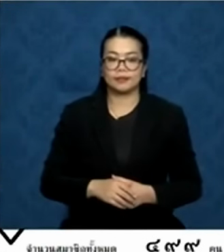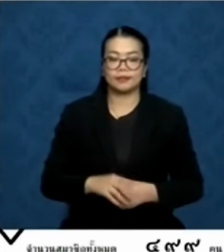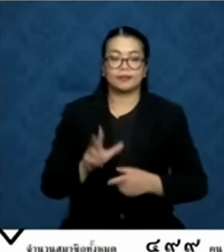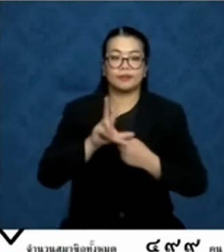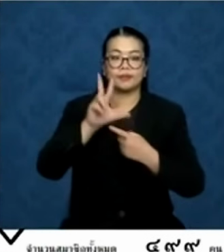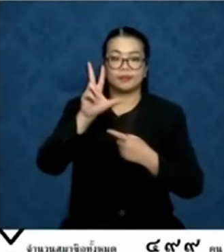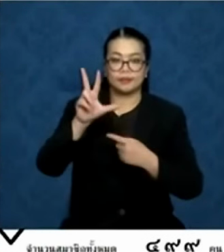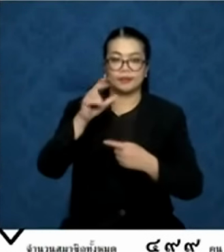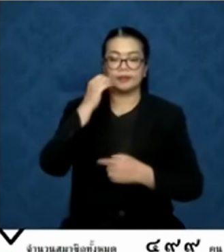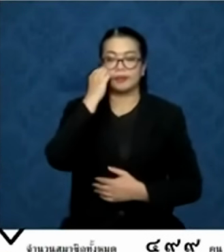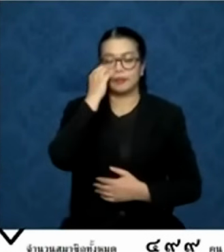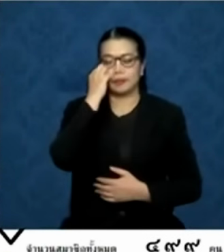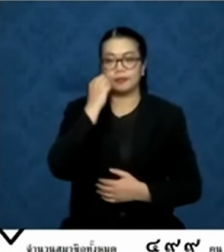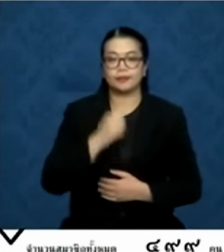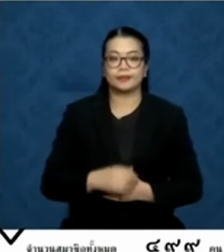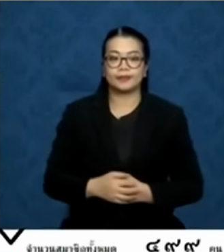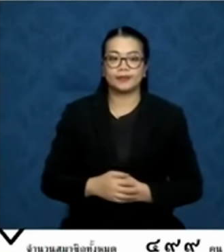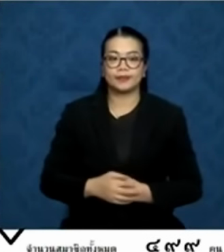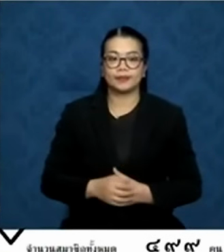3